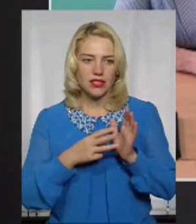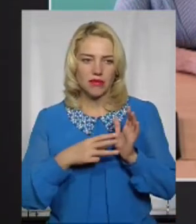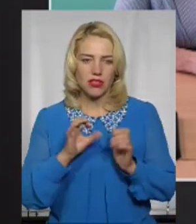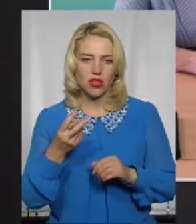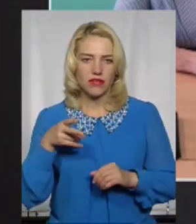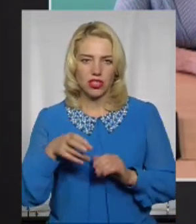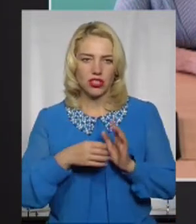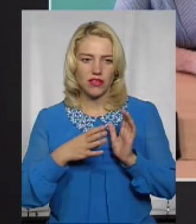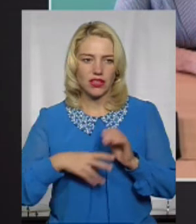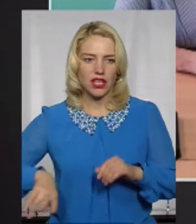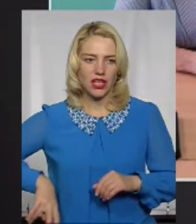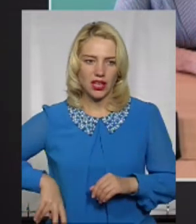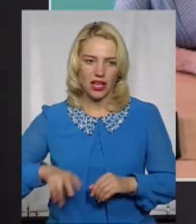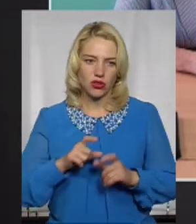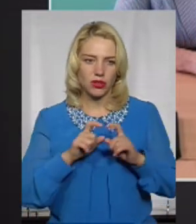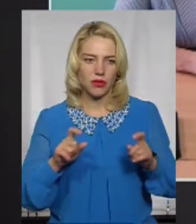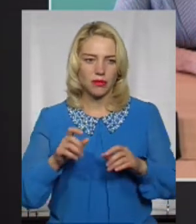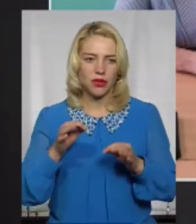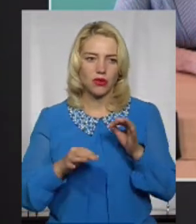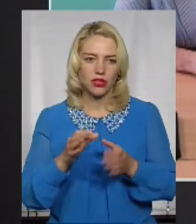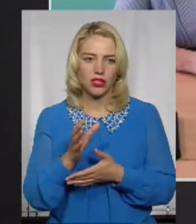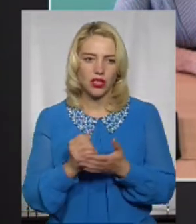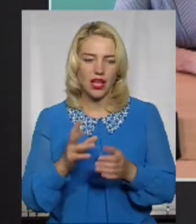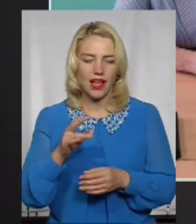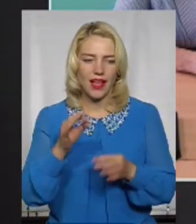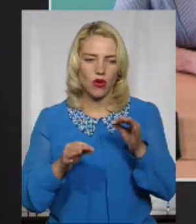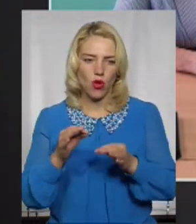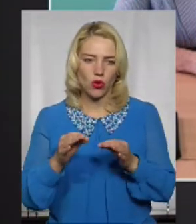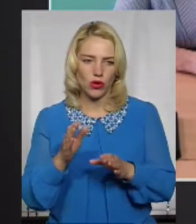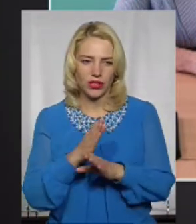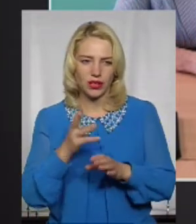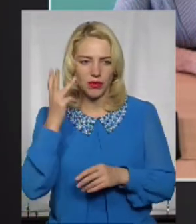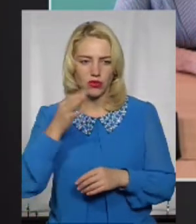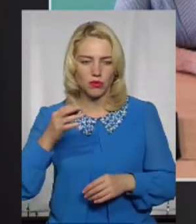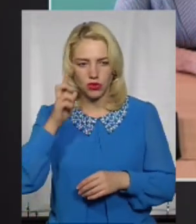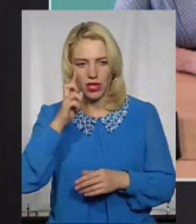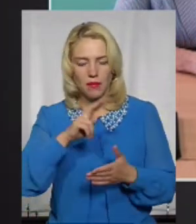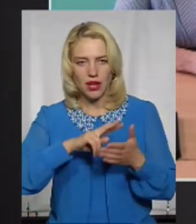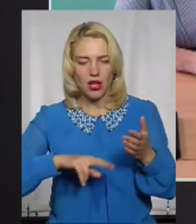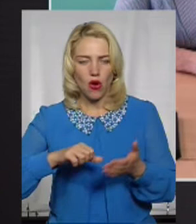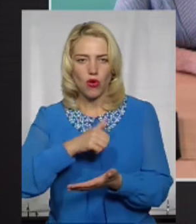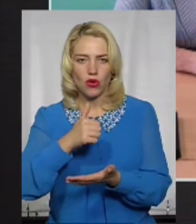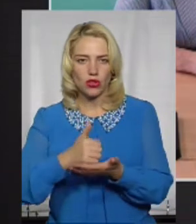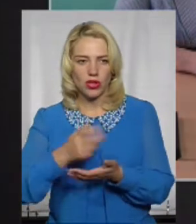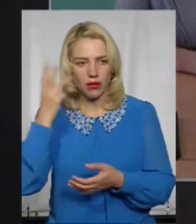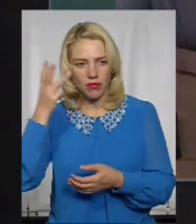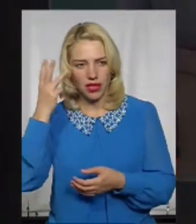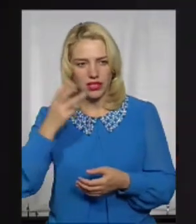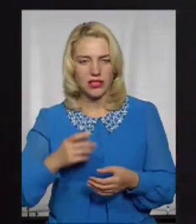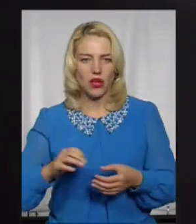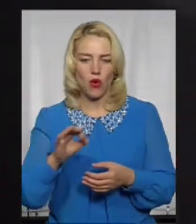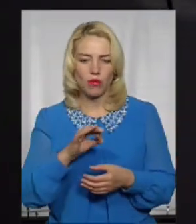природних ресурсів та екології Хмельницької обласної державної адміністрації. Паралельно очолює Хмельницьке міське товариство охорони